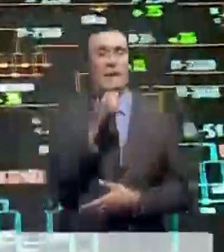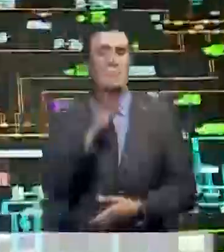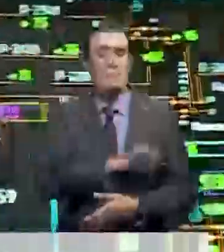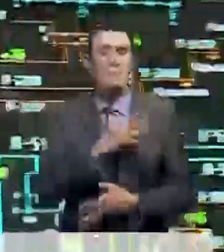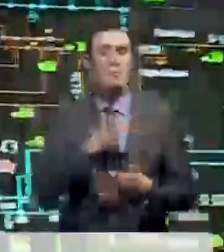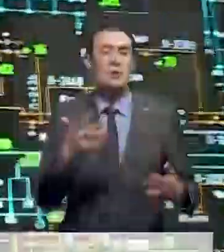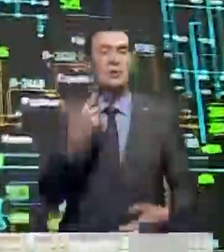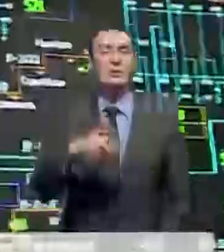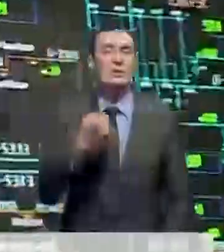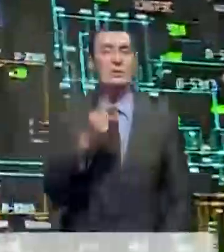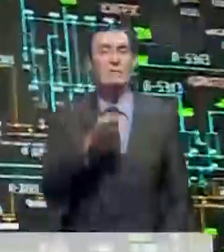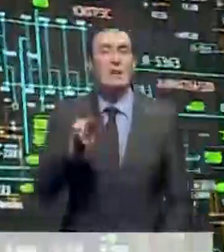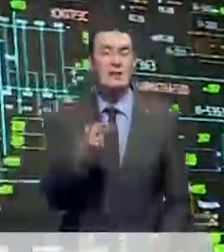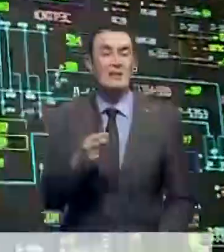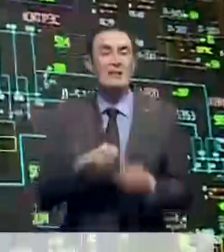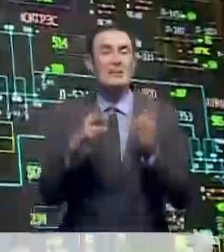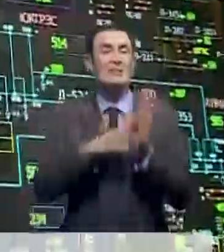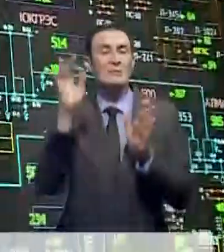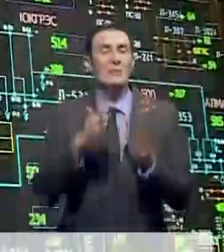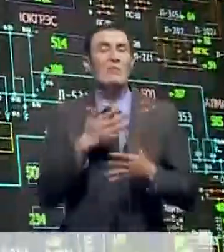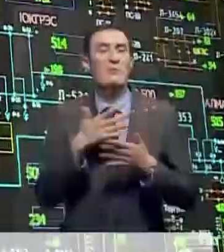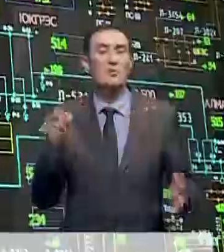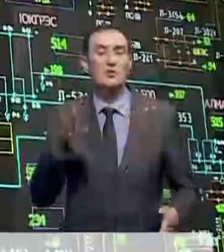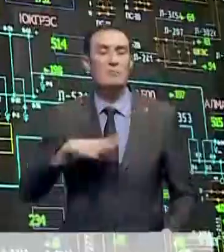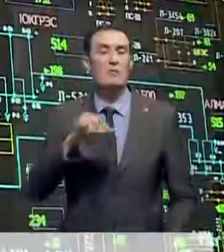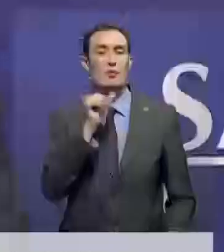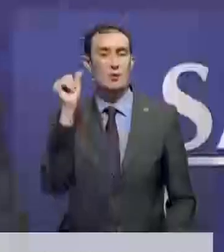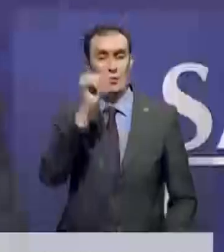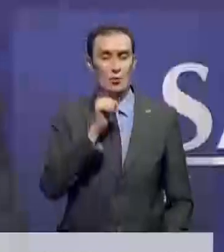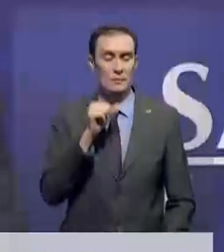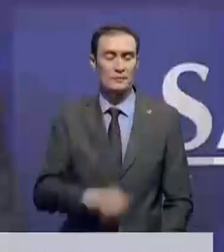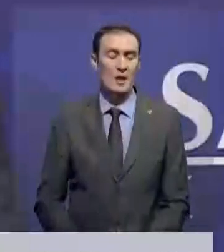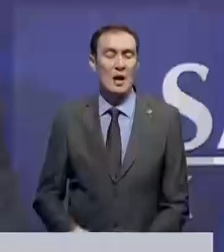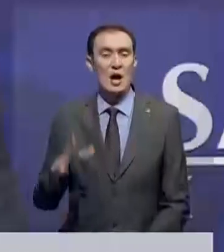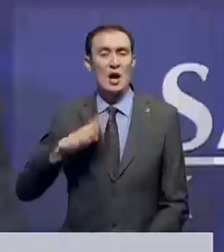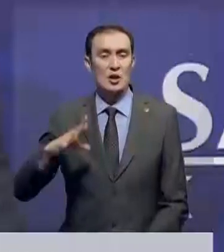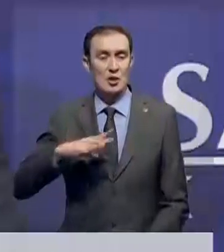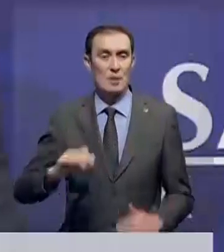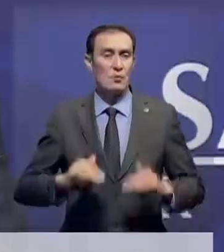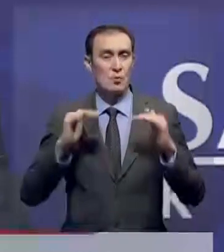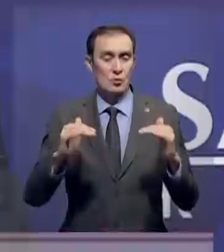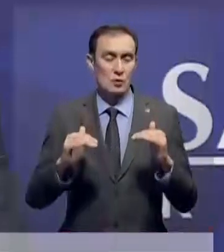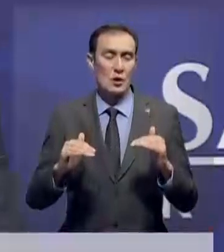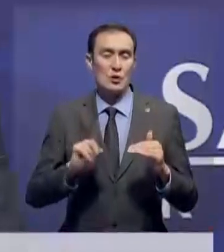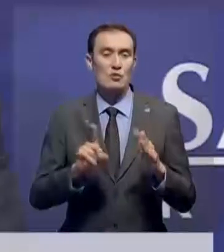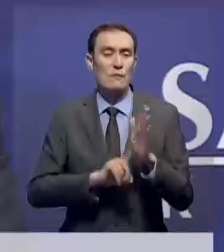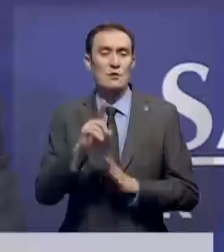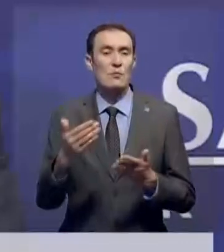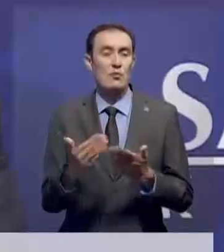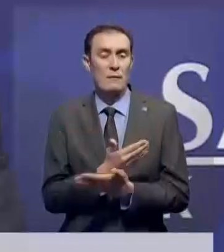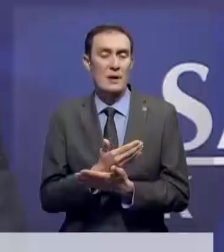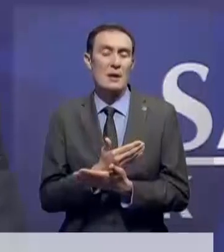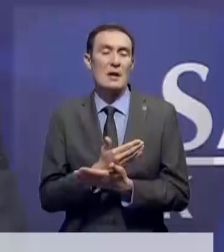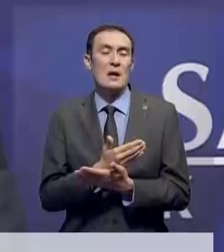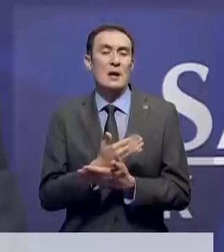превысит 31 миллиард тенге. Это на 18% больше прошлогоднего показателя. Ожидаемый рост он обусловлен прежде всего вводом новой модели